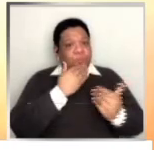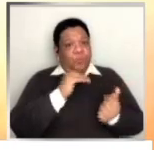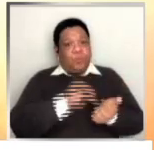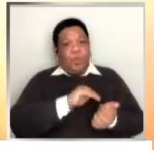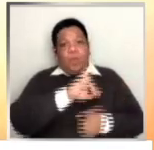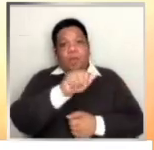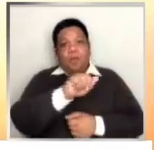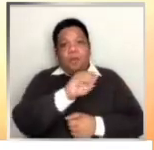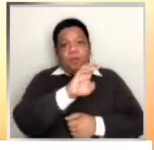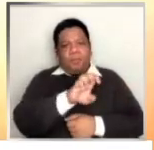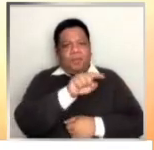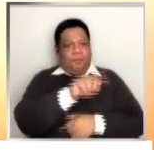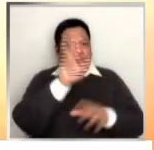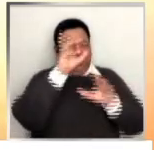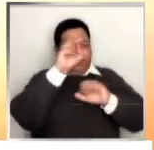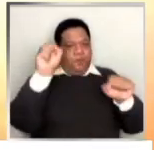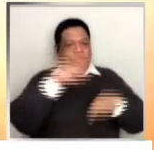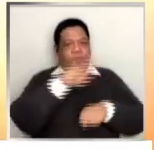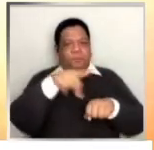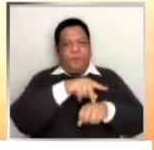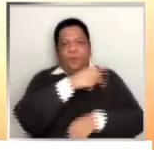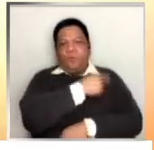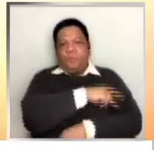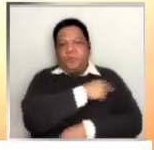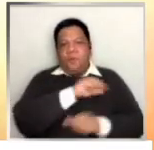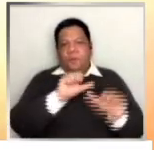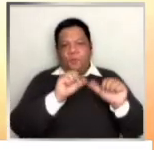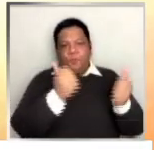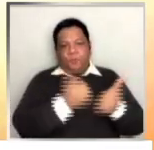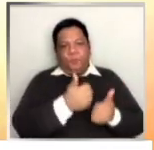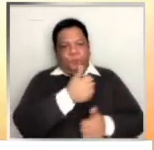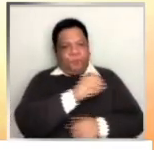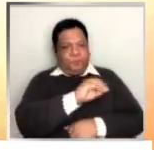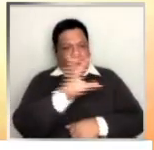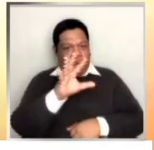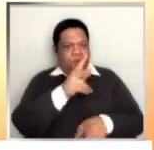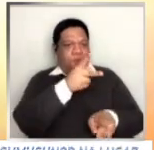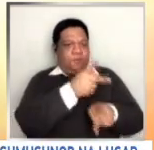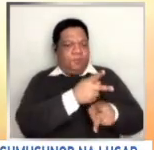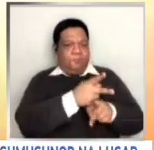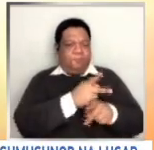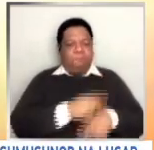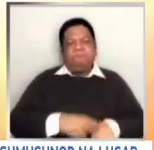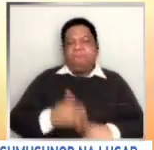Hospital Association. Maganda umaga po at ingat po kayo, Doc. Maraming salamat din.